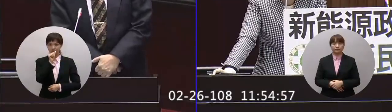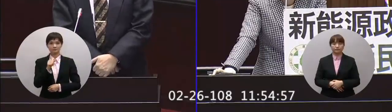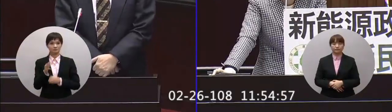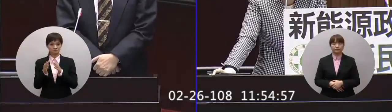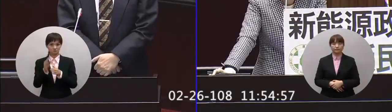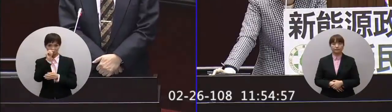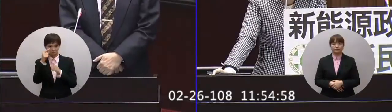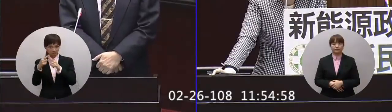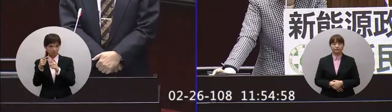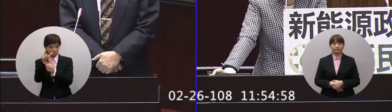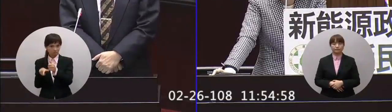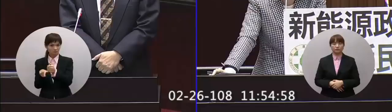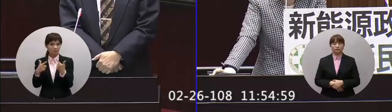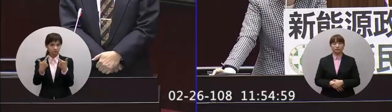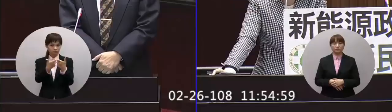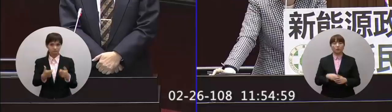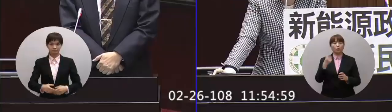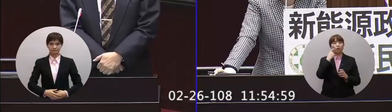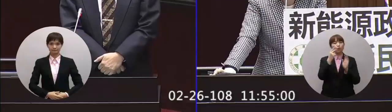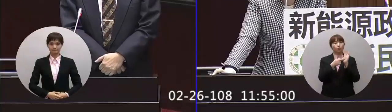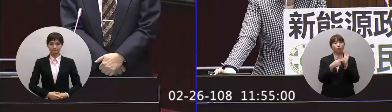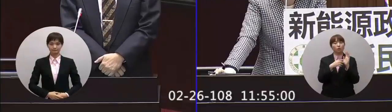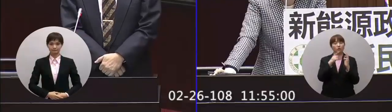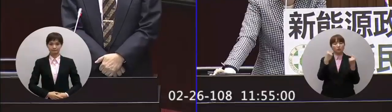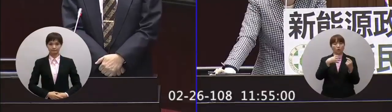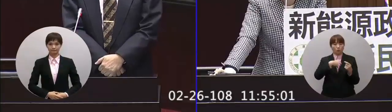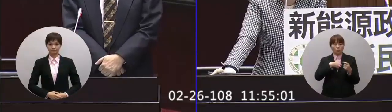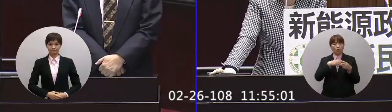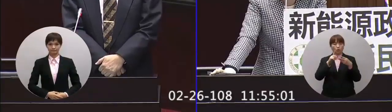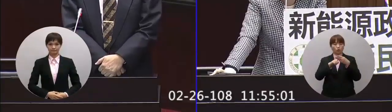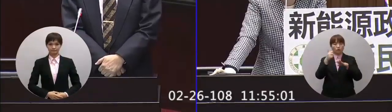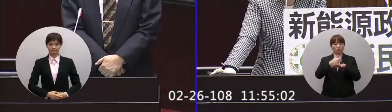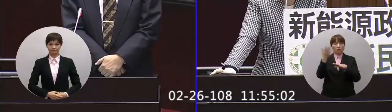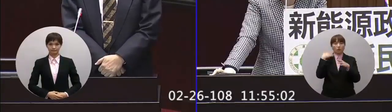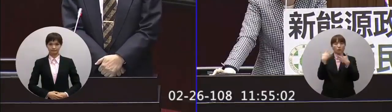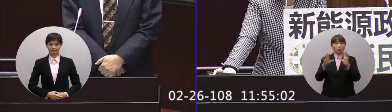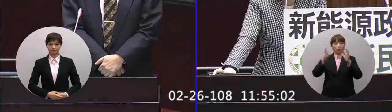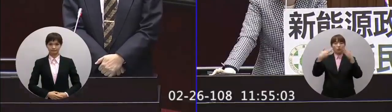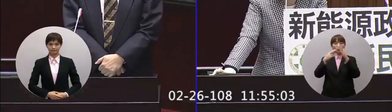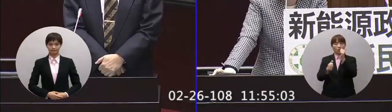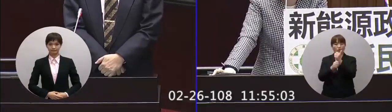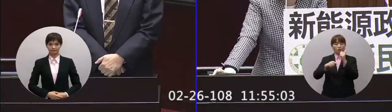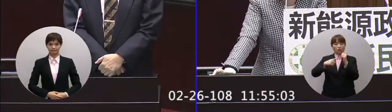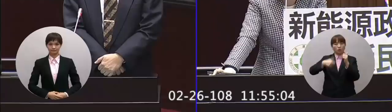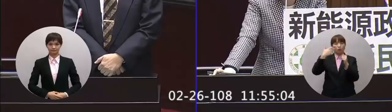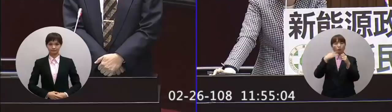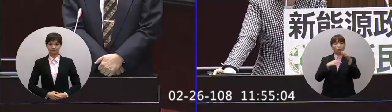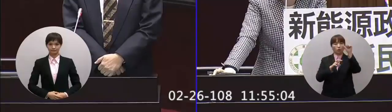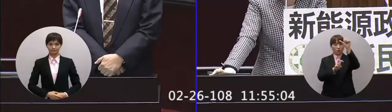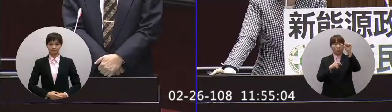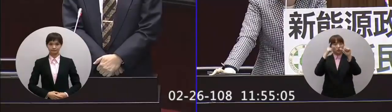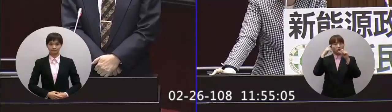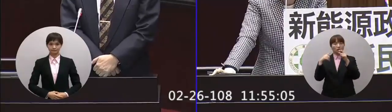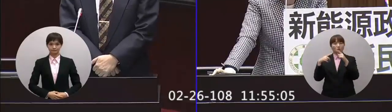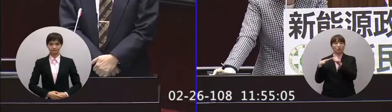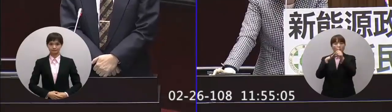人。 所以我举一个例子好了哈，吴敦义主席他也贵为副总统，如果520之后他要率团访问